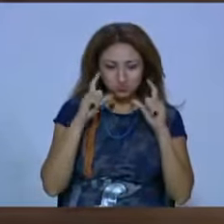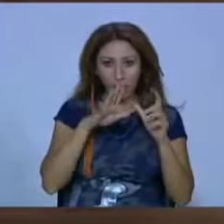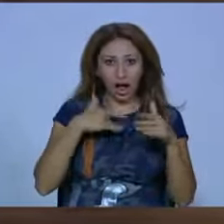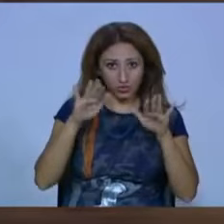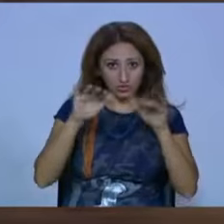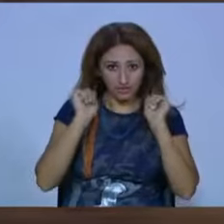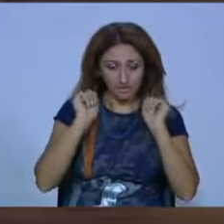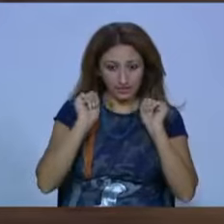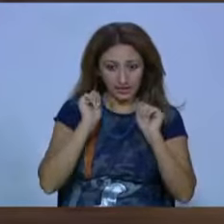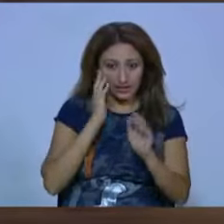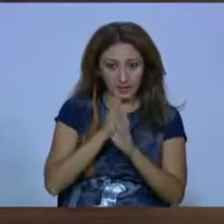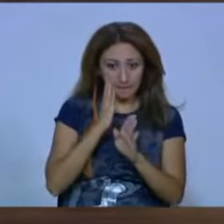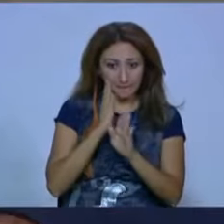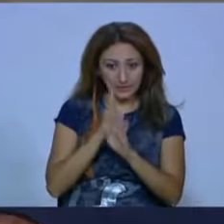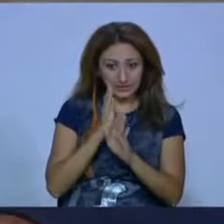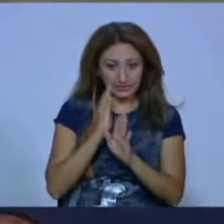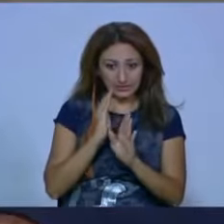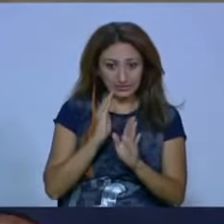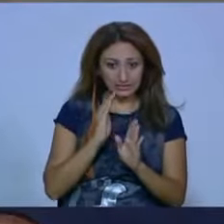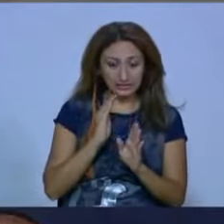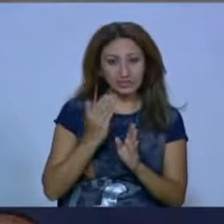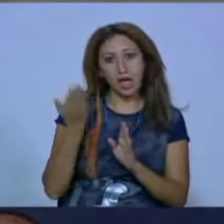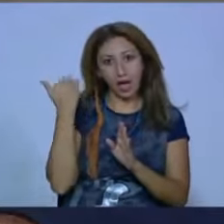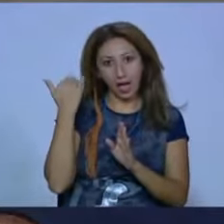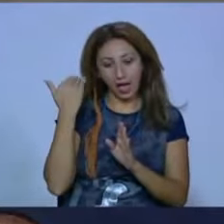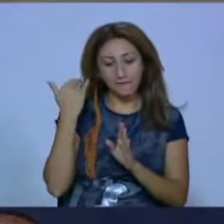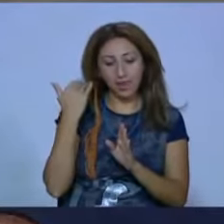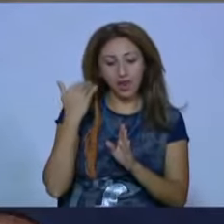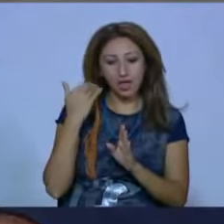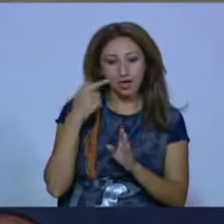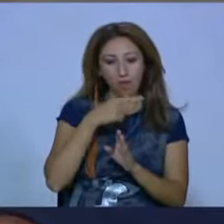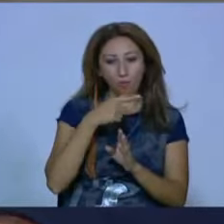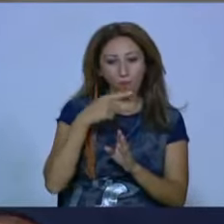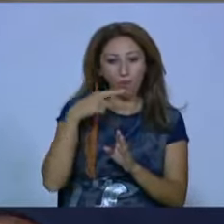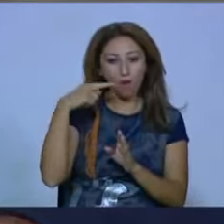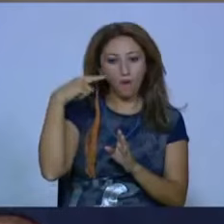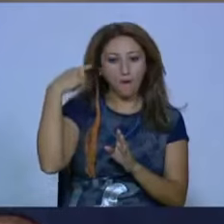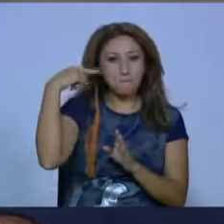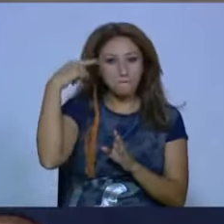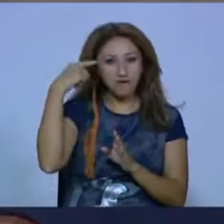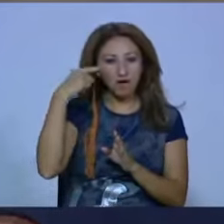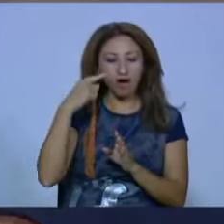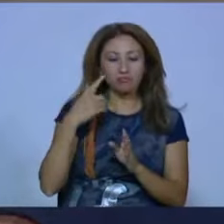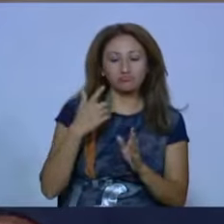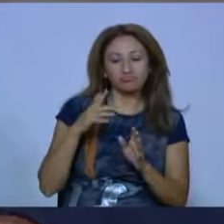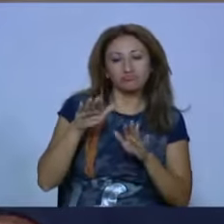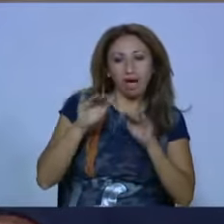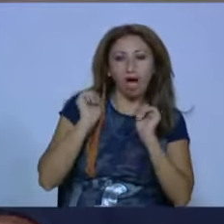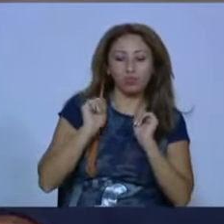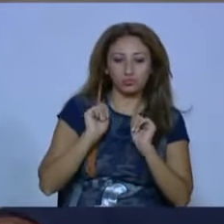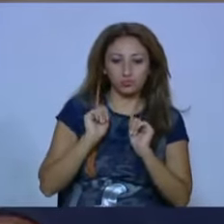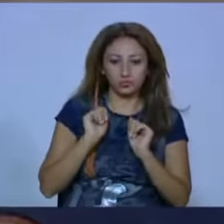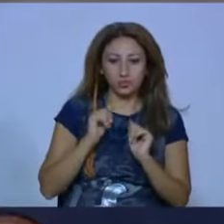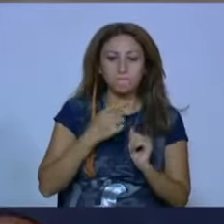هو في ابن عز، في فتره ابن عز بالتحديد كان دخل في حاله مش كويسه يعني،